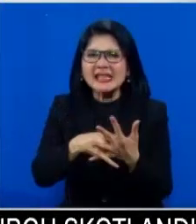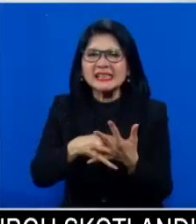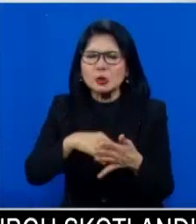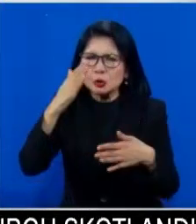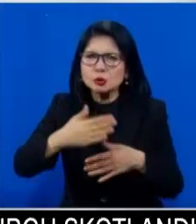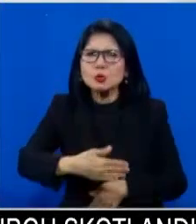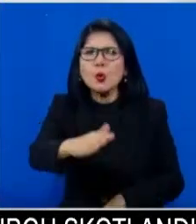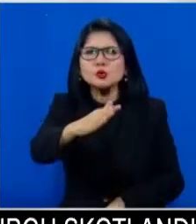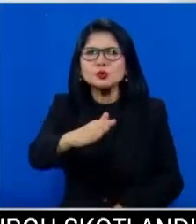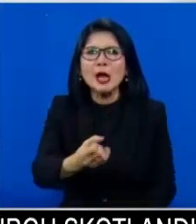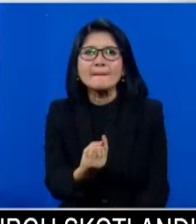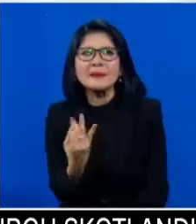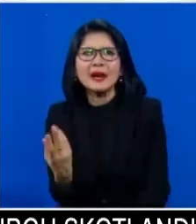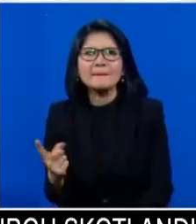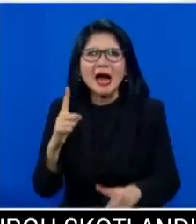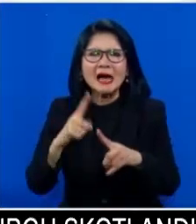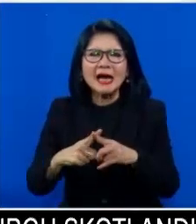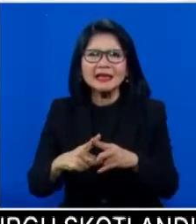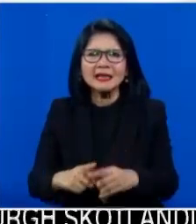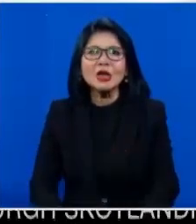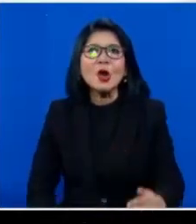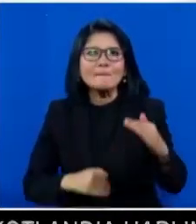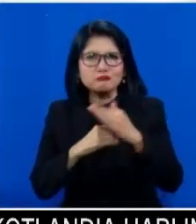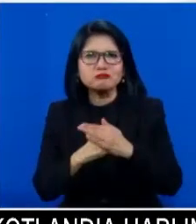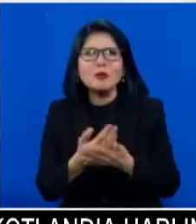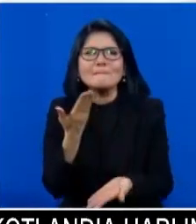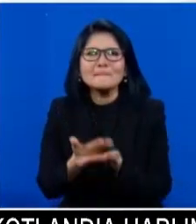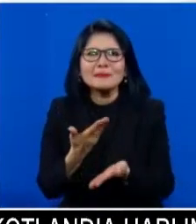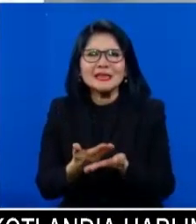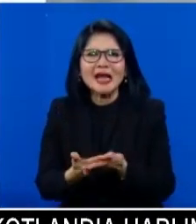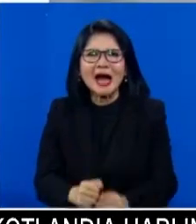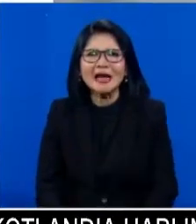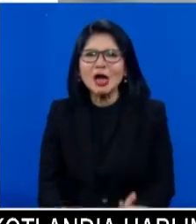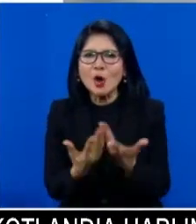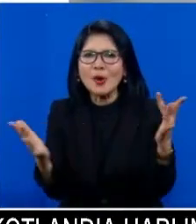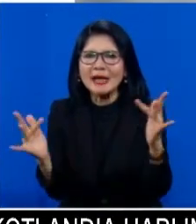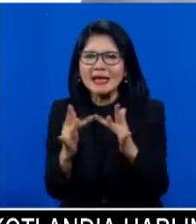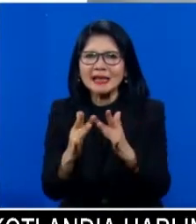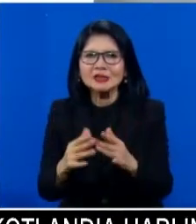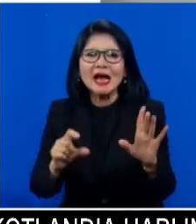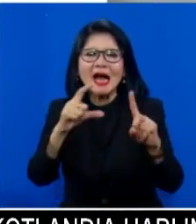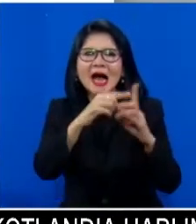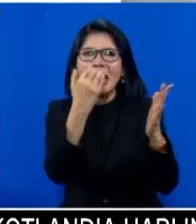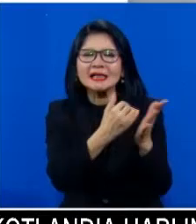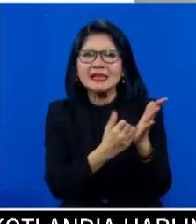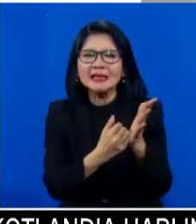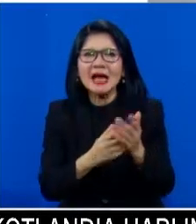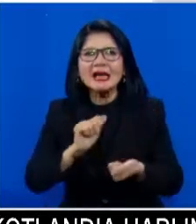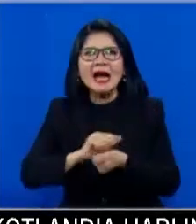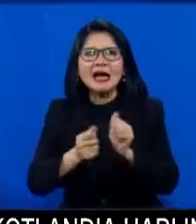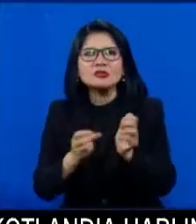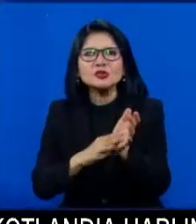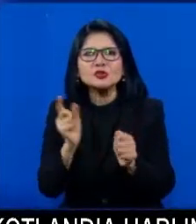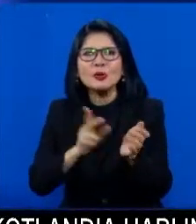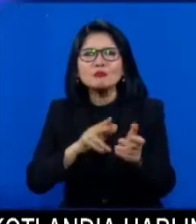berlanjut, bahkan beberapa kali memenuhi permintaan warganet, seperti membocorkan data Super Smart, kasus Munir, dan terakhir,